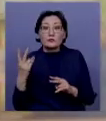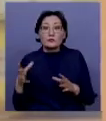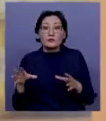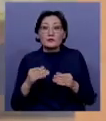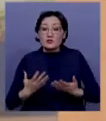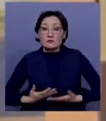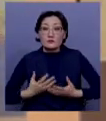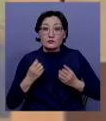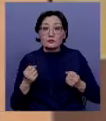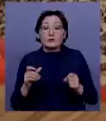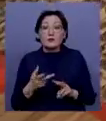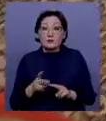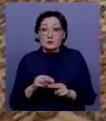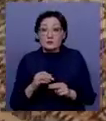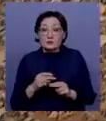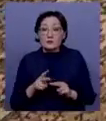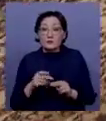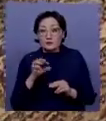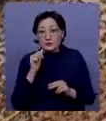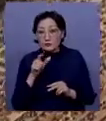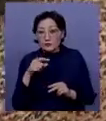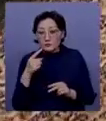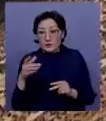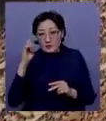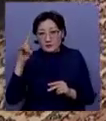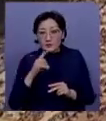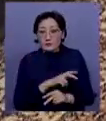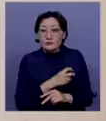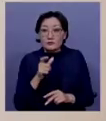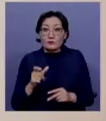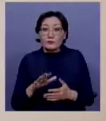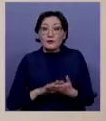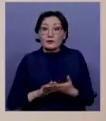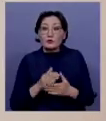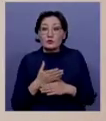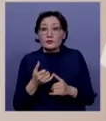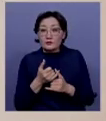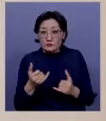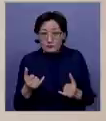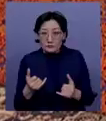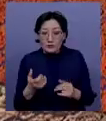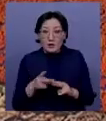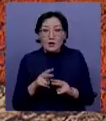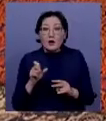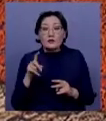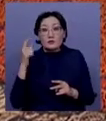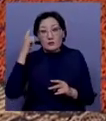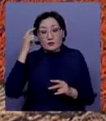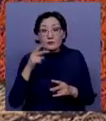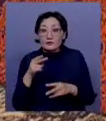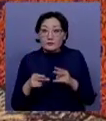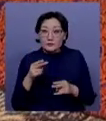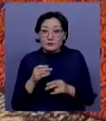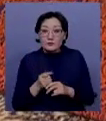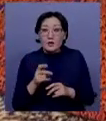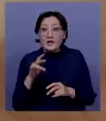түгел аман қалғандарына шүкіршілік етеді. Отағасының айтуынша еліміздің ақхалаттылары қолдан келер көмекті аянып қалмаған. Аяродың басына операция